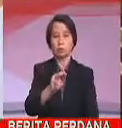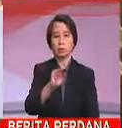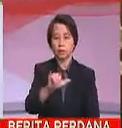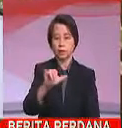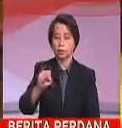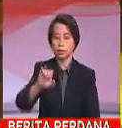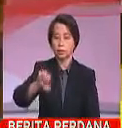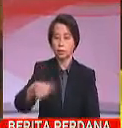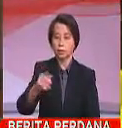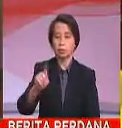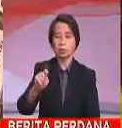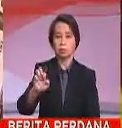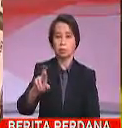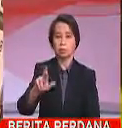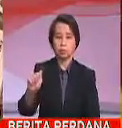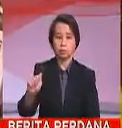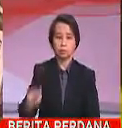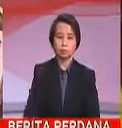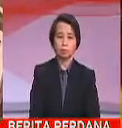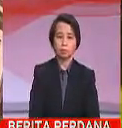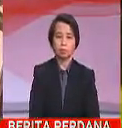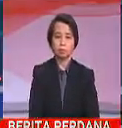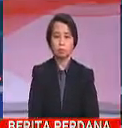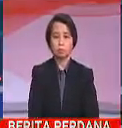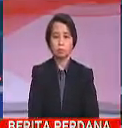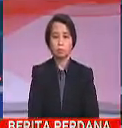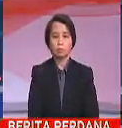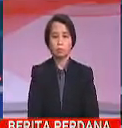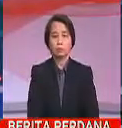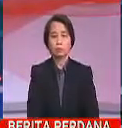Sejahtera. Meski